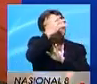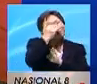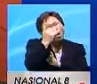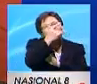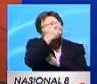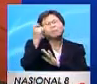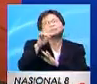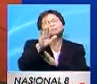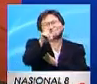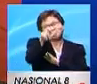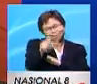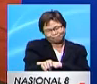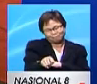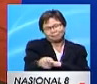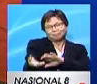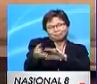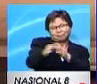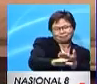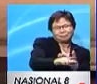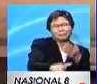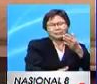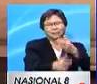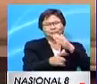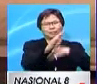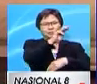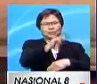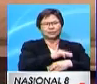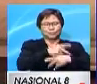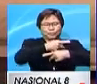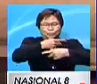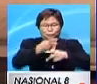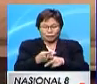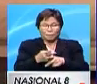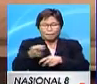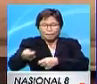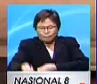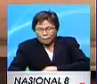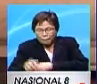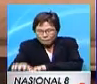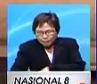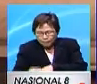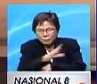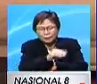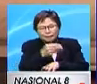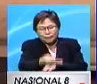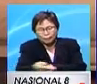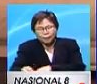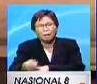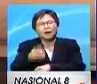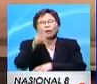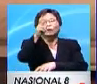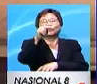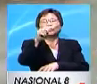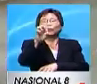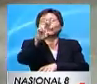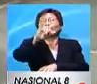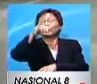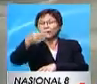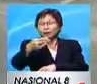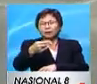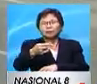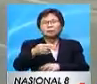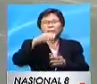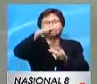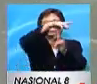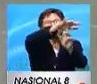kematian penyandangnya yang juga timbalan menteri perusahaan perladangan dan komoditi Tan Sri noriah kasnon dalam